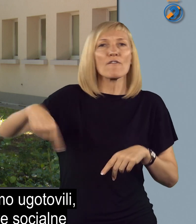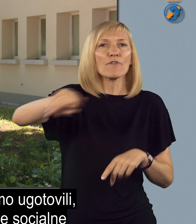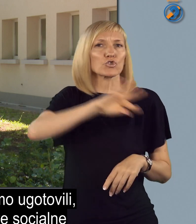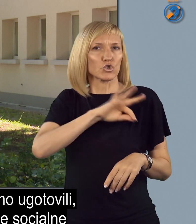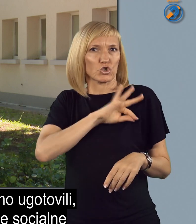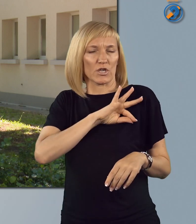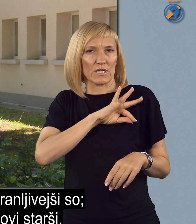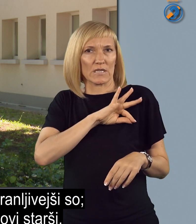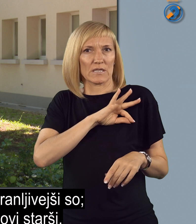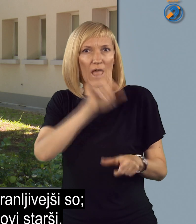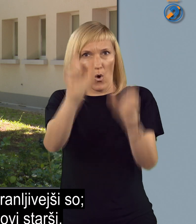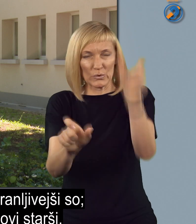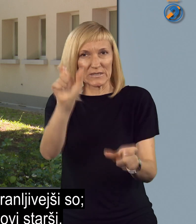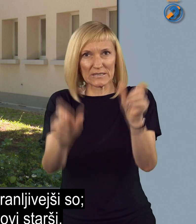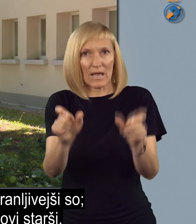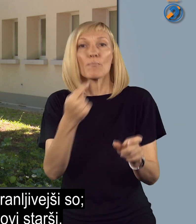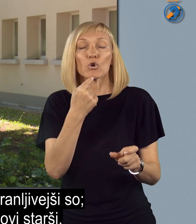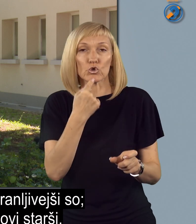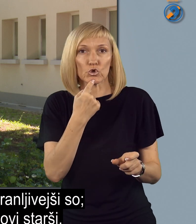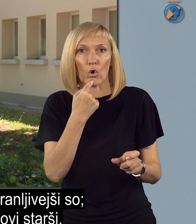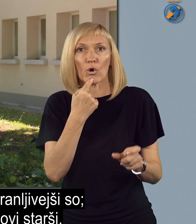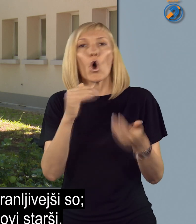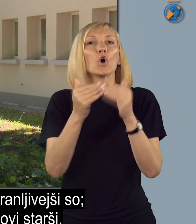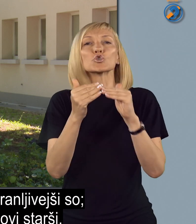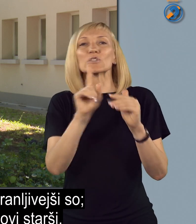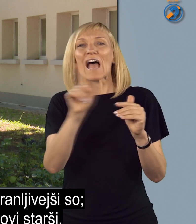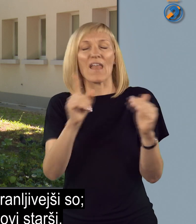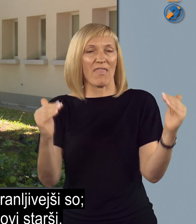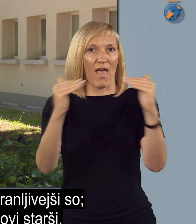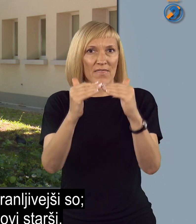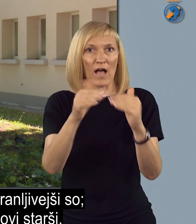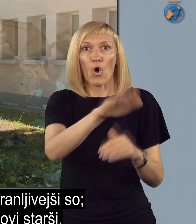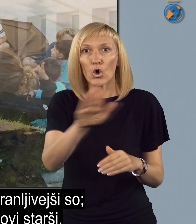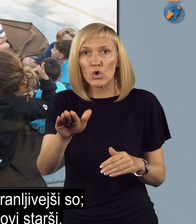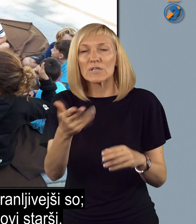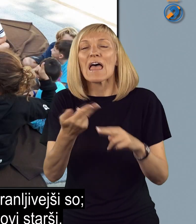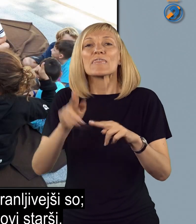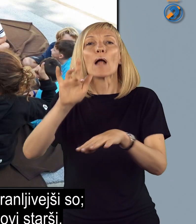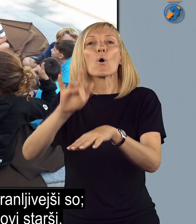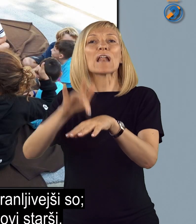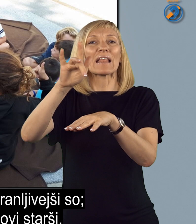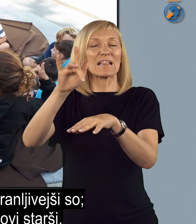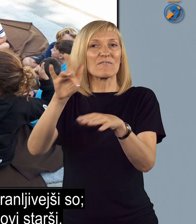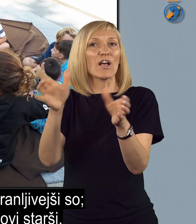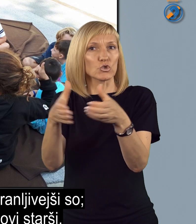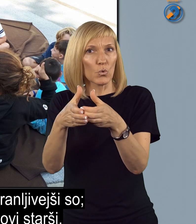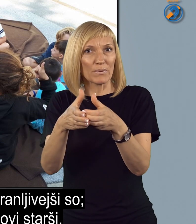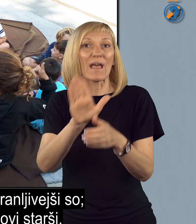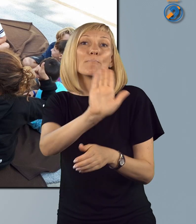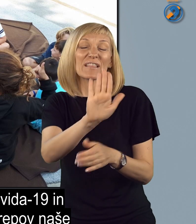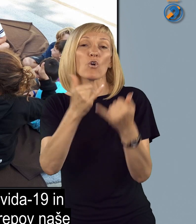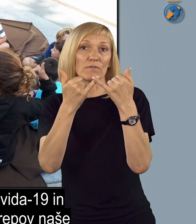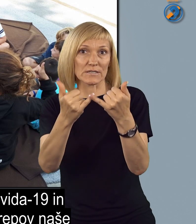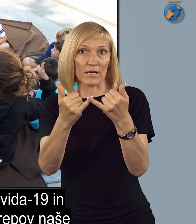žrtve socialne neenakosti otroci, najranljivejši so in seveda tudi njihovi starši.